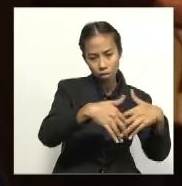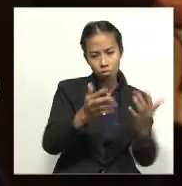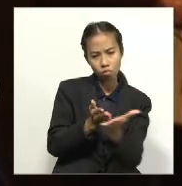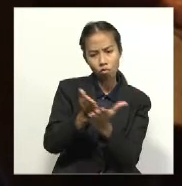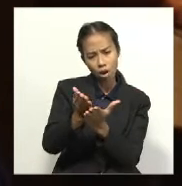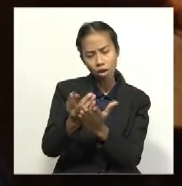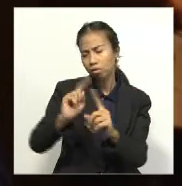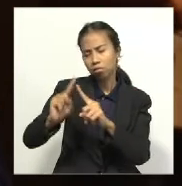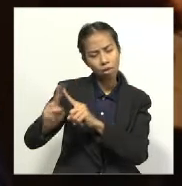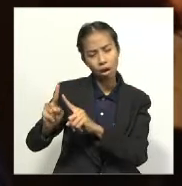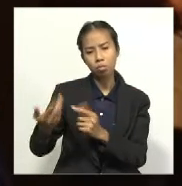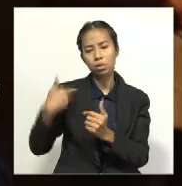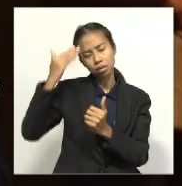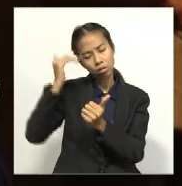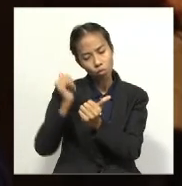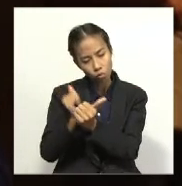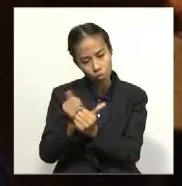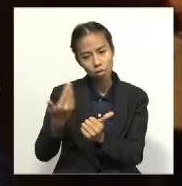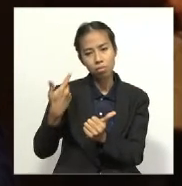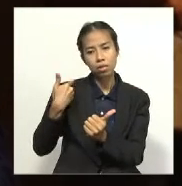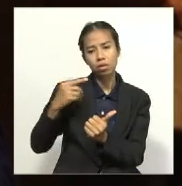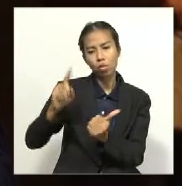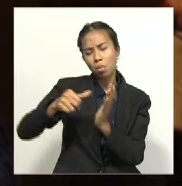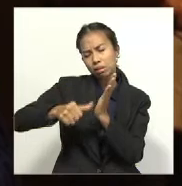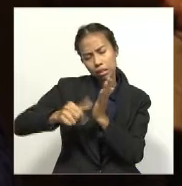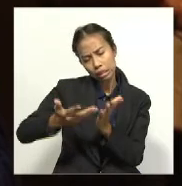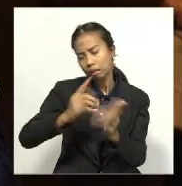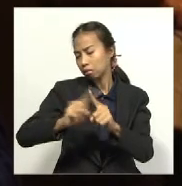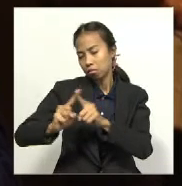หาดไทยทั้งตำรวจจะต้องมาดูแลกัน